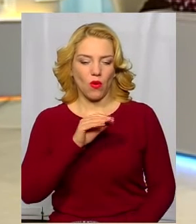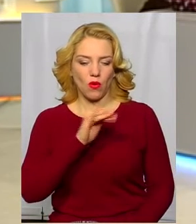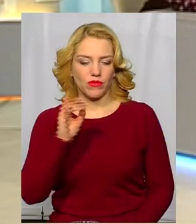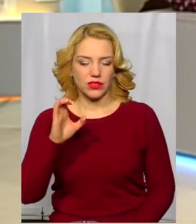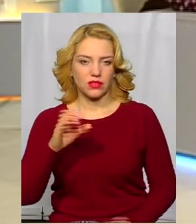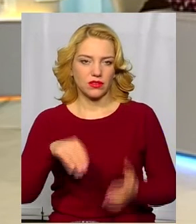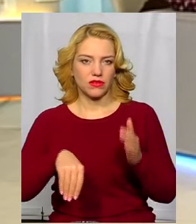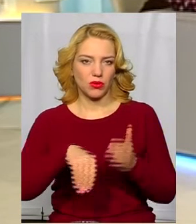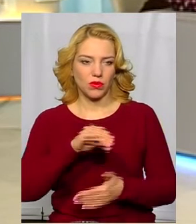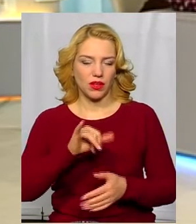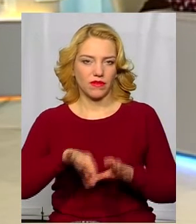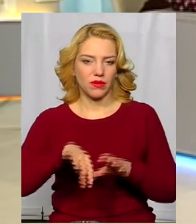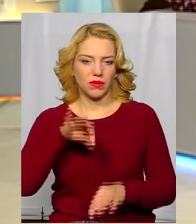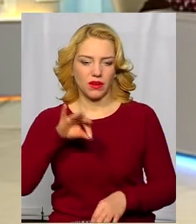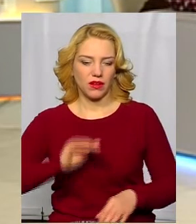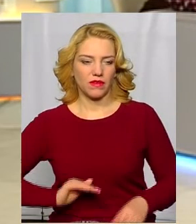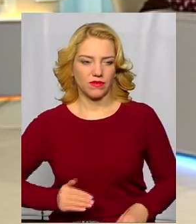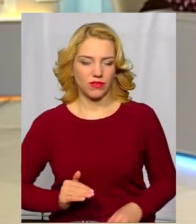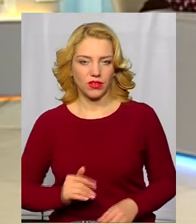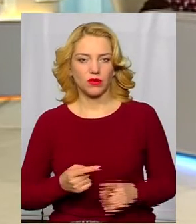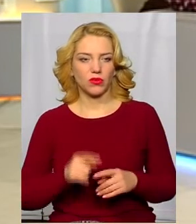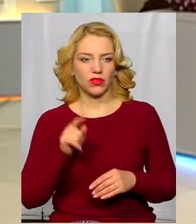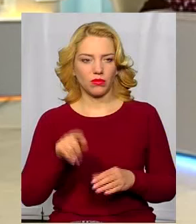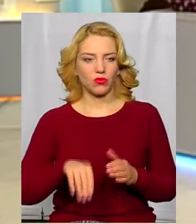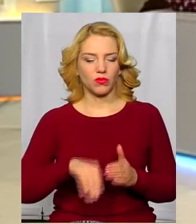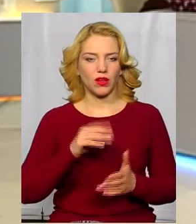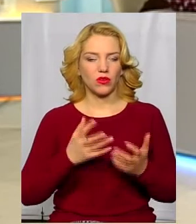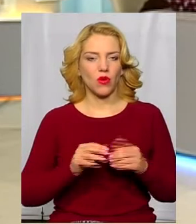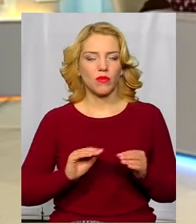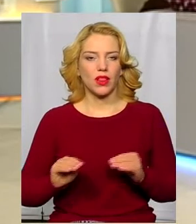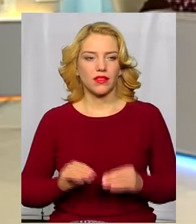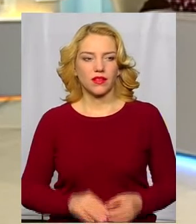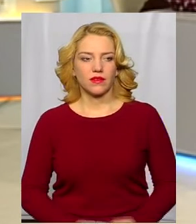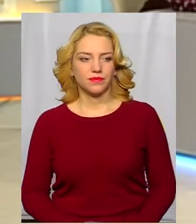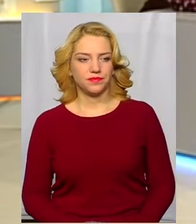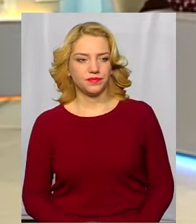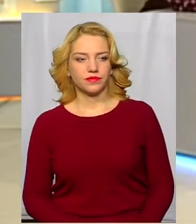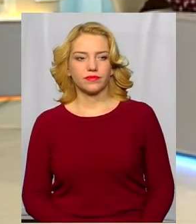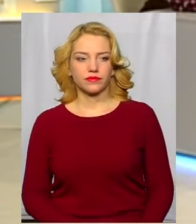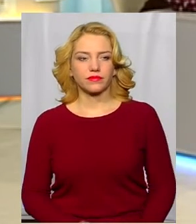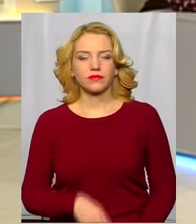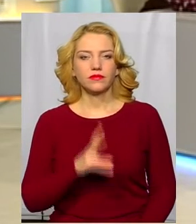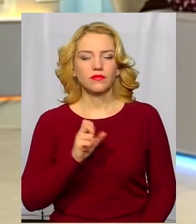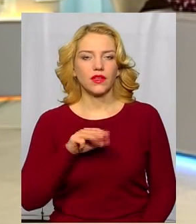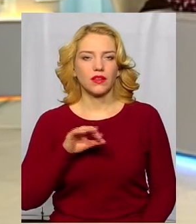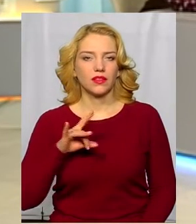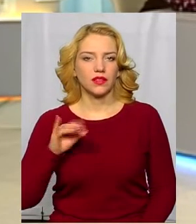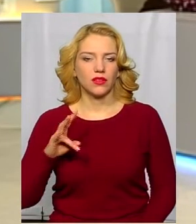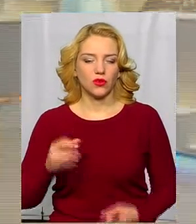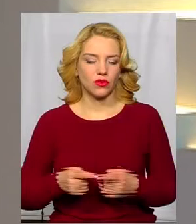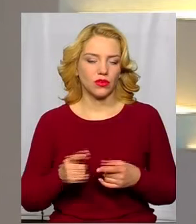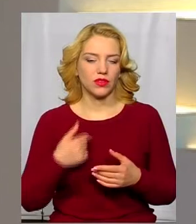вибирає іменно фірму, вибирає все і закупляє обладнання. Тобто доставляє нам. Пані Катерино, я так розумію,